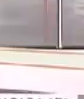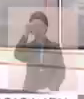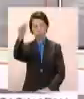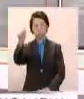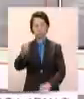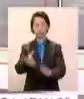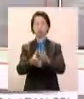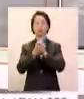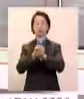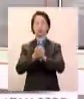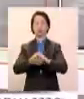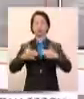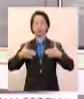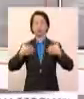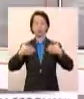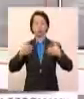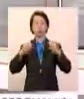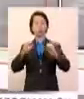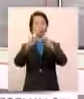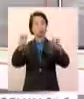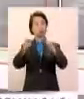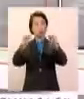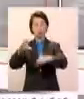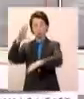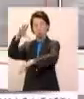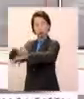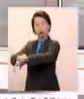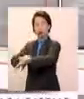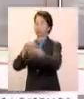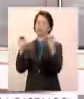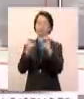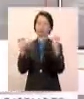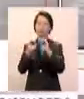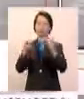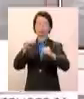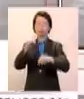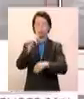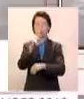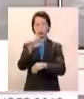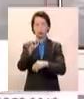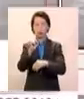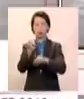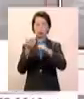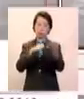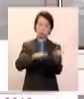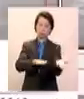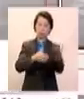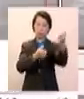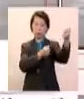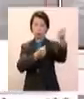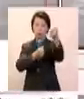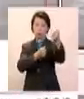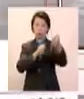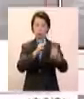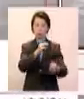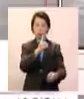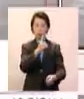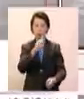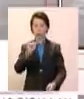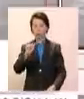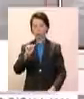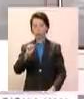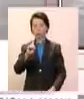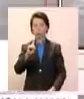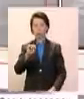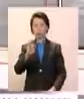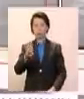Assalamualaikum dan salam sejahtera. Tiada tangkapan semula dilakukan berhubung kes kematian anggota bomba Allahyarham Muhammad Adib Muhammad Kasim